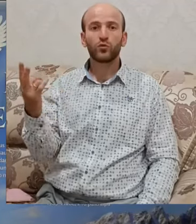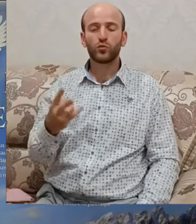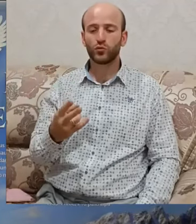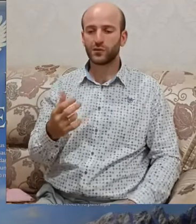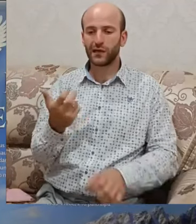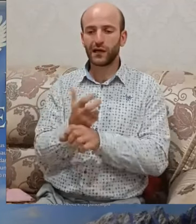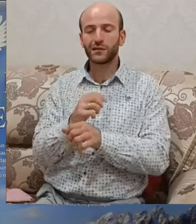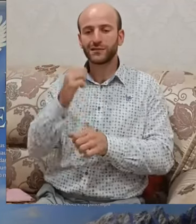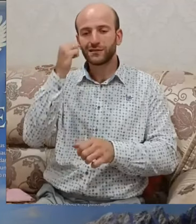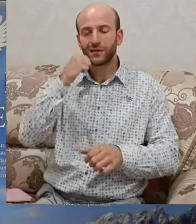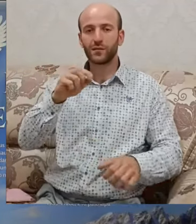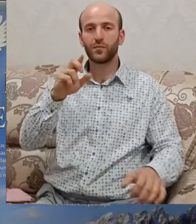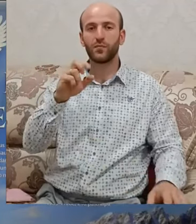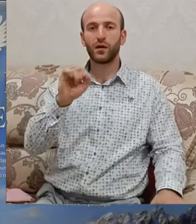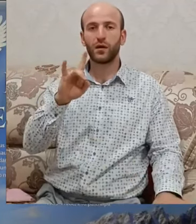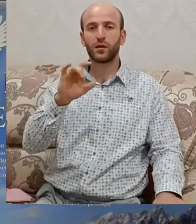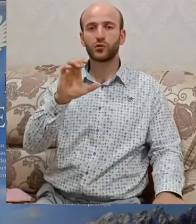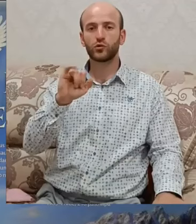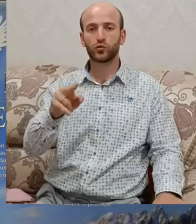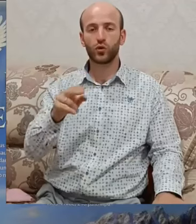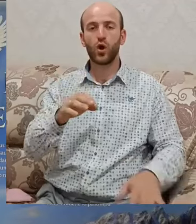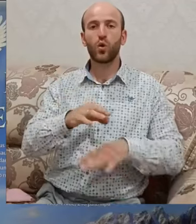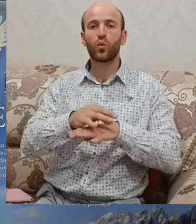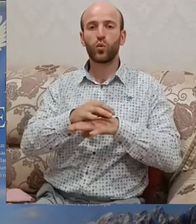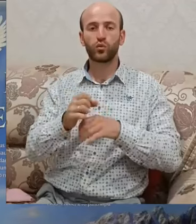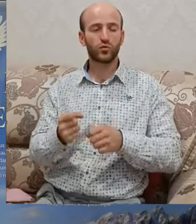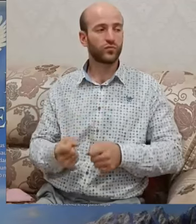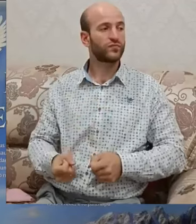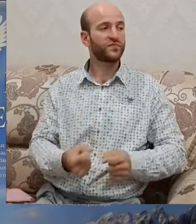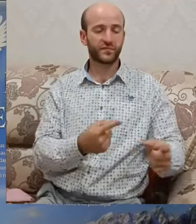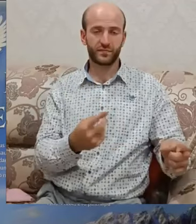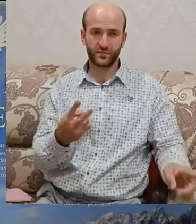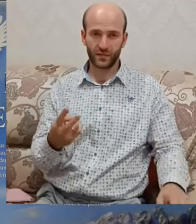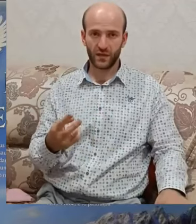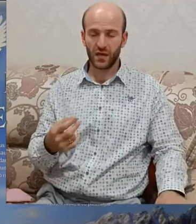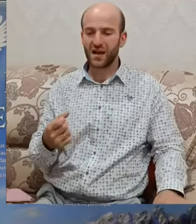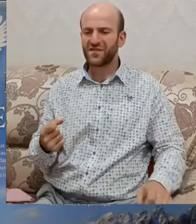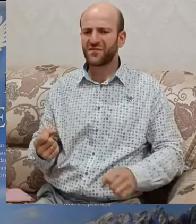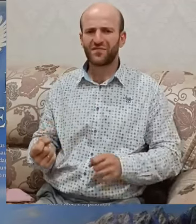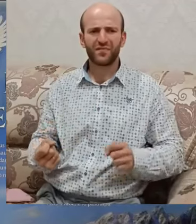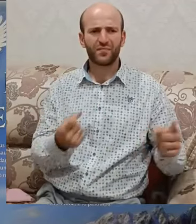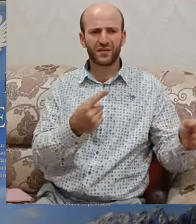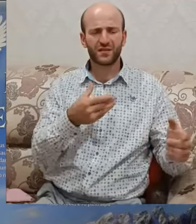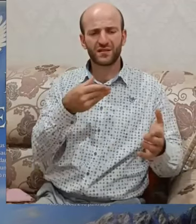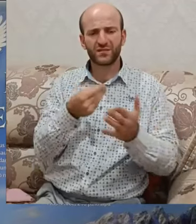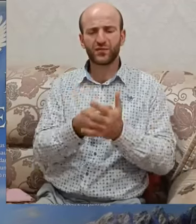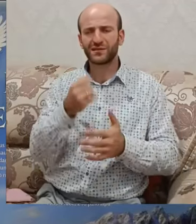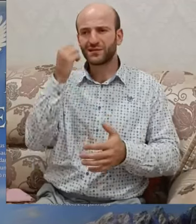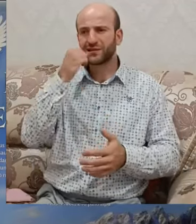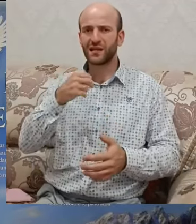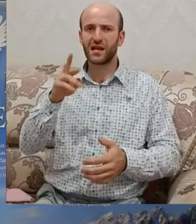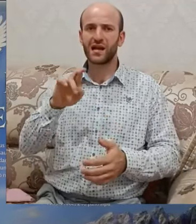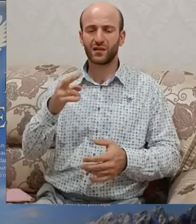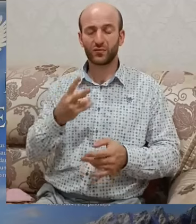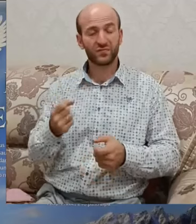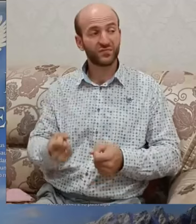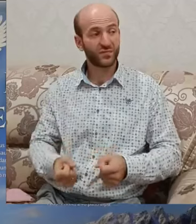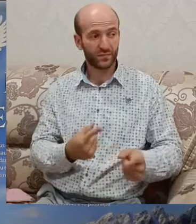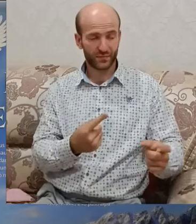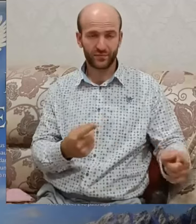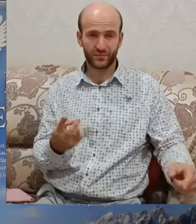старой барсучьей кожи. Atsisakyti savo senojo aš. Отказаться от своего старого я. Kad patektume į